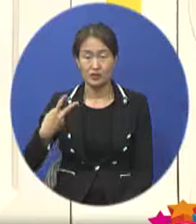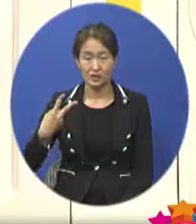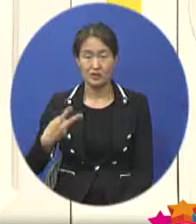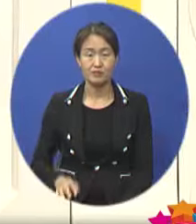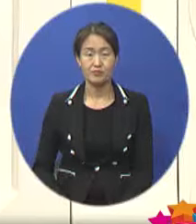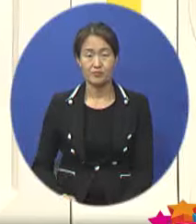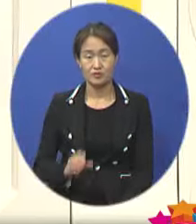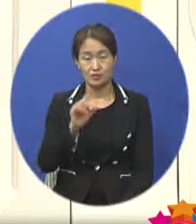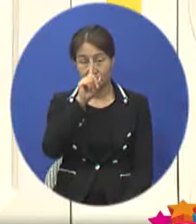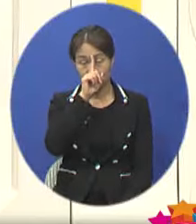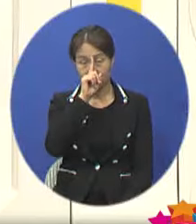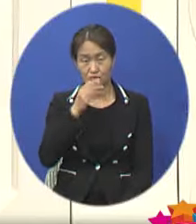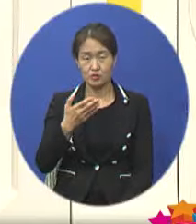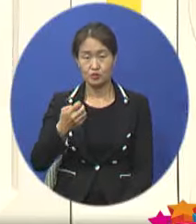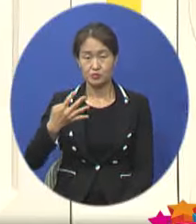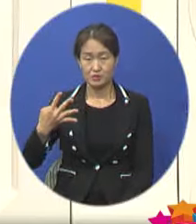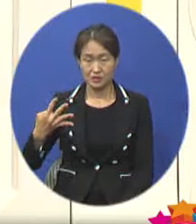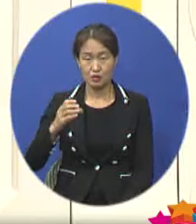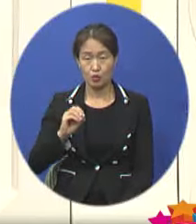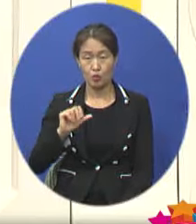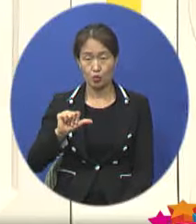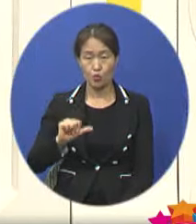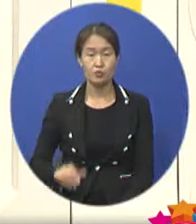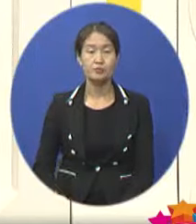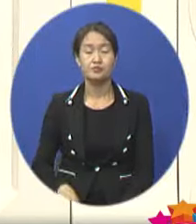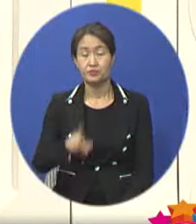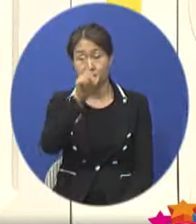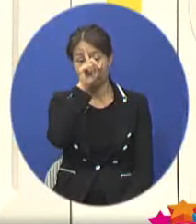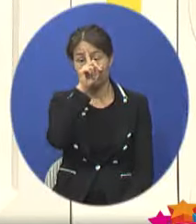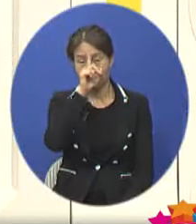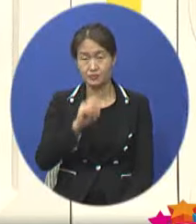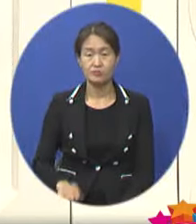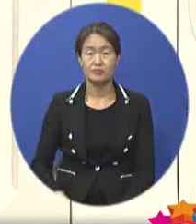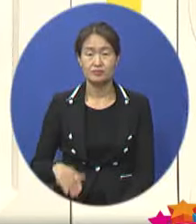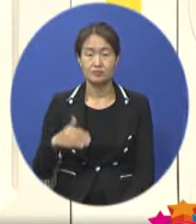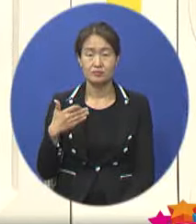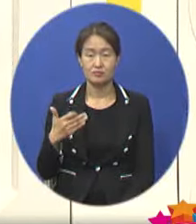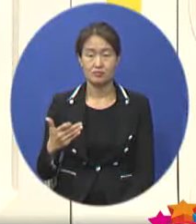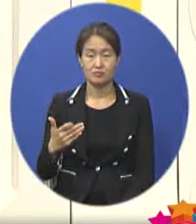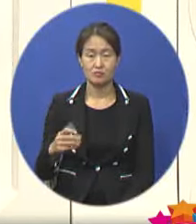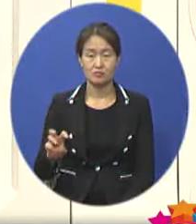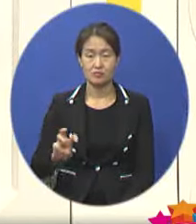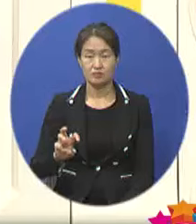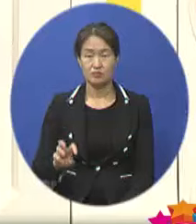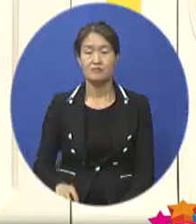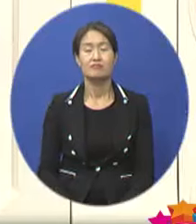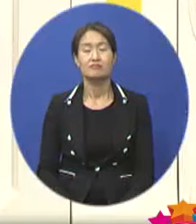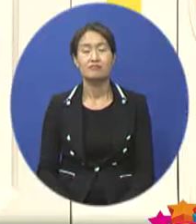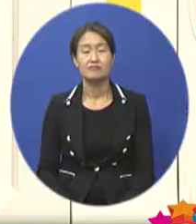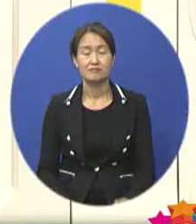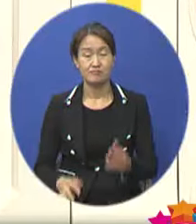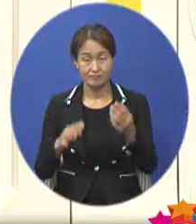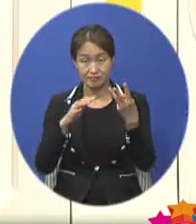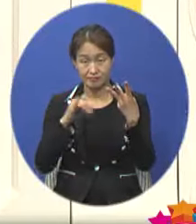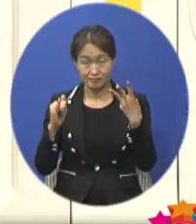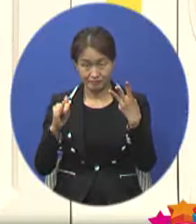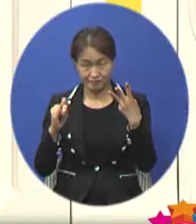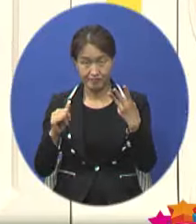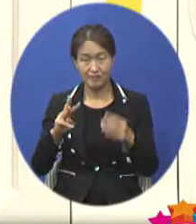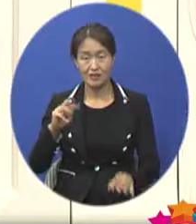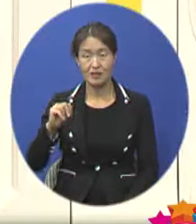5702번님, 0105로 시작하고요. 끝번호 9405번님, 역시 0105로 시작하고요. 끝번호 1930번님 세 분께